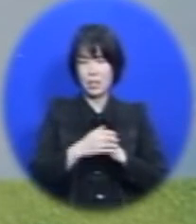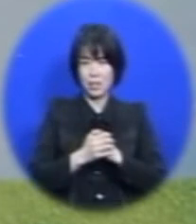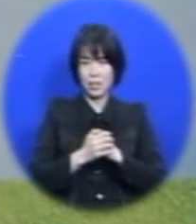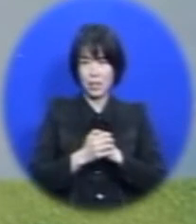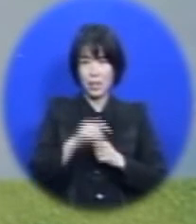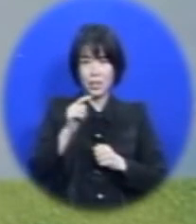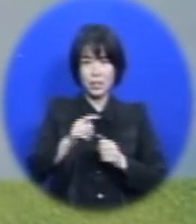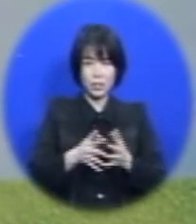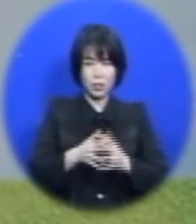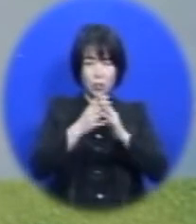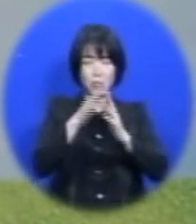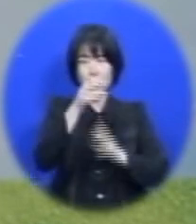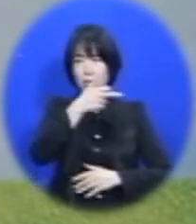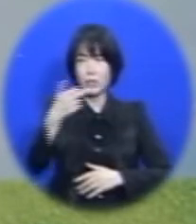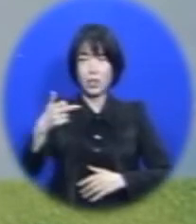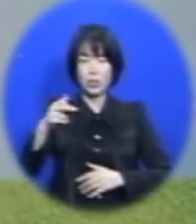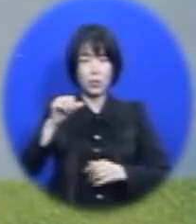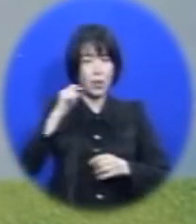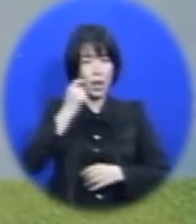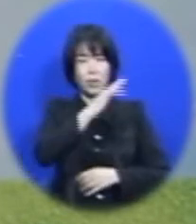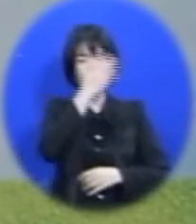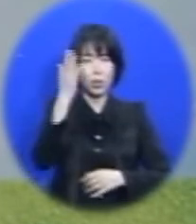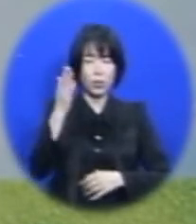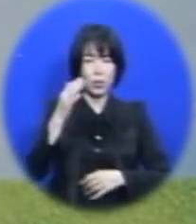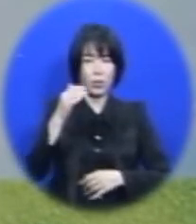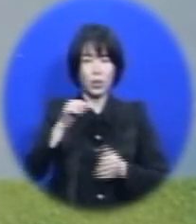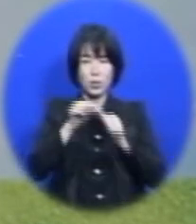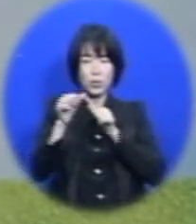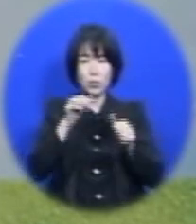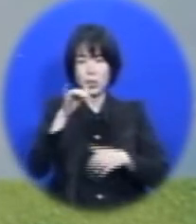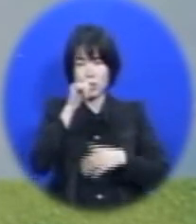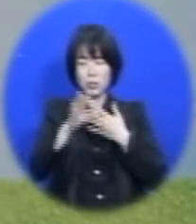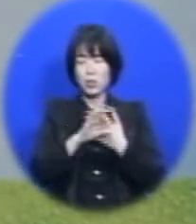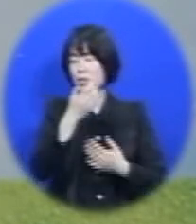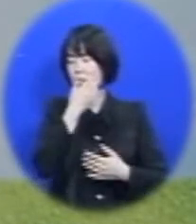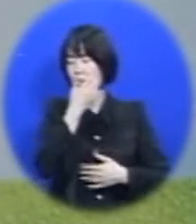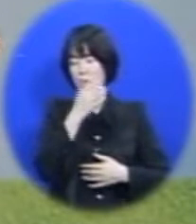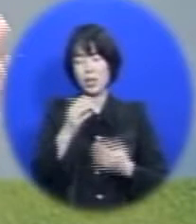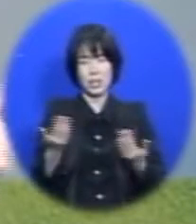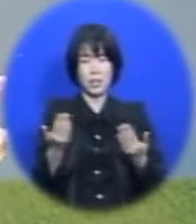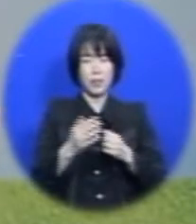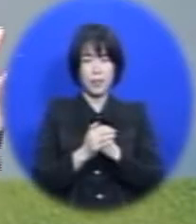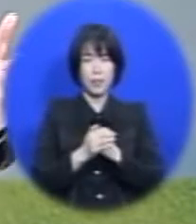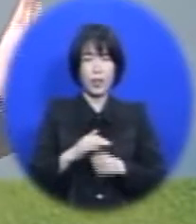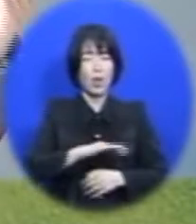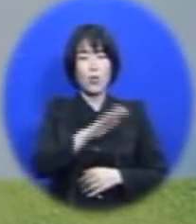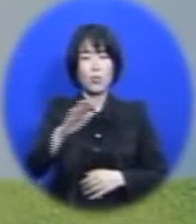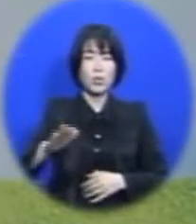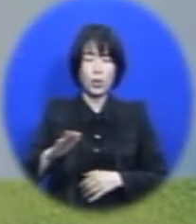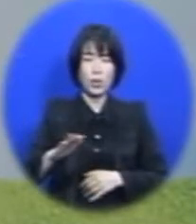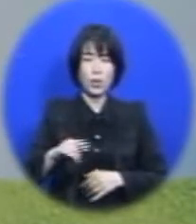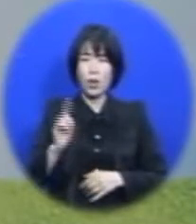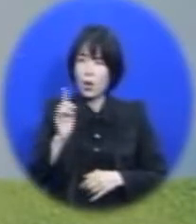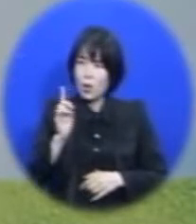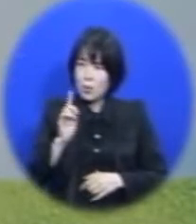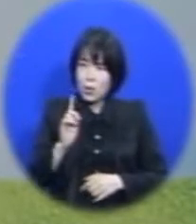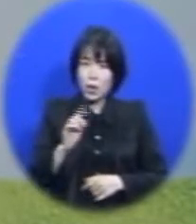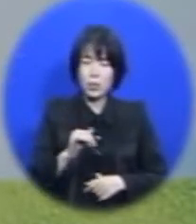것으로 소문난 교회, 그건 정말 창피한 거예요. 우리 교회는 어지간해 가지고는 이 건물보다도